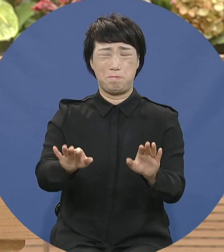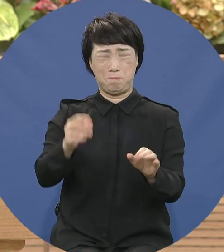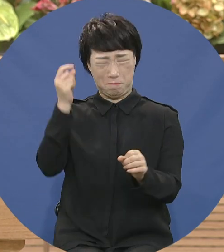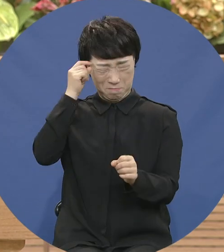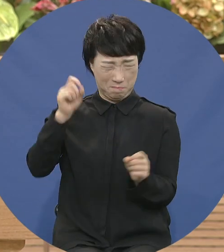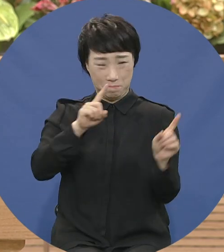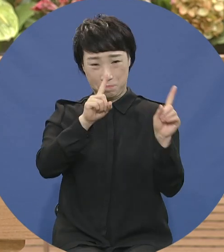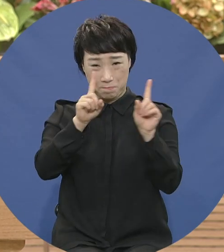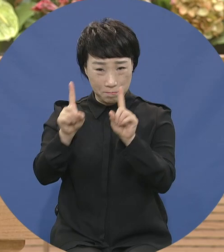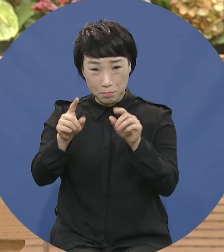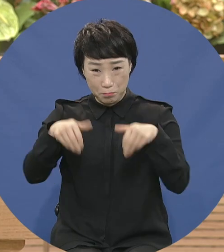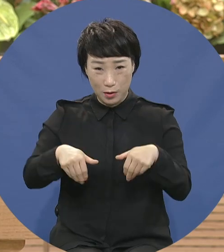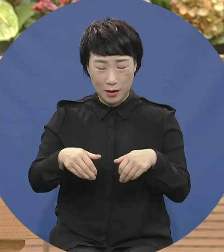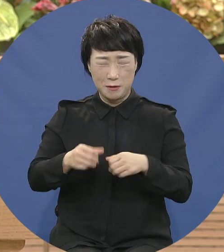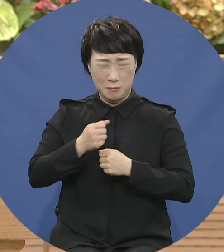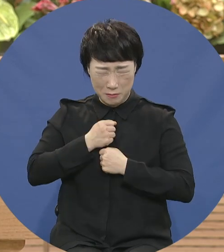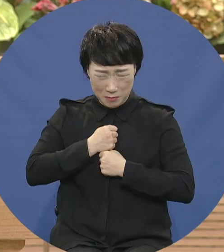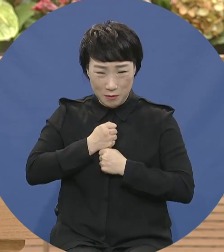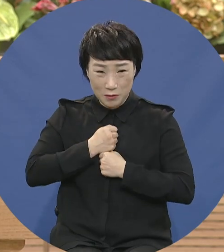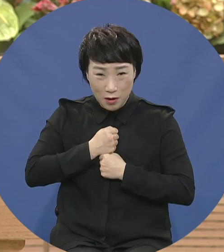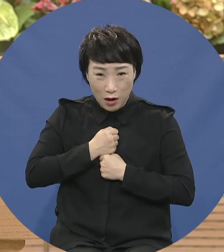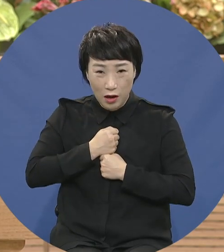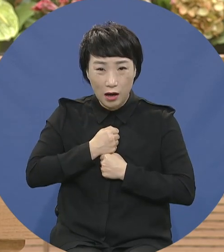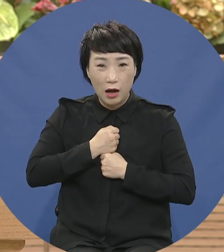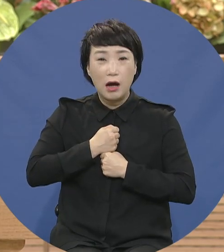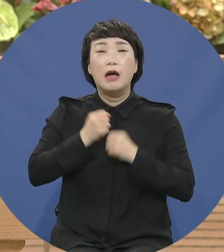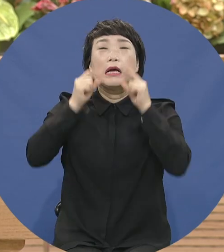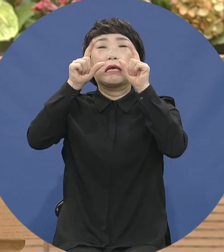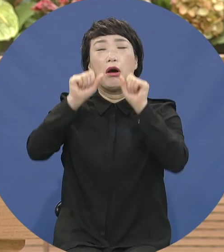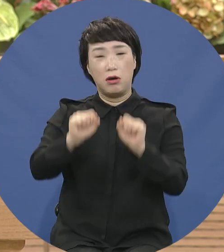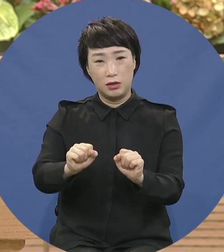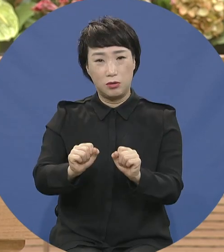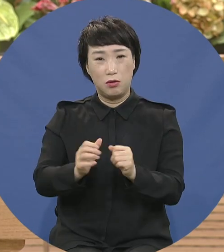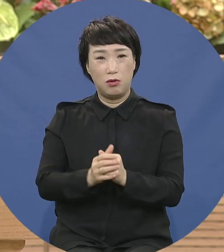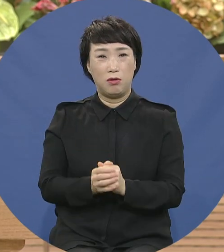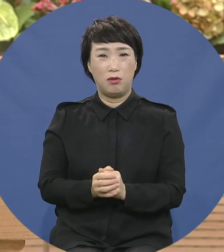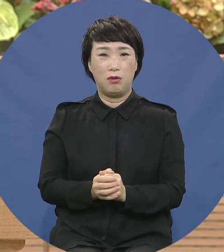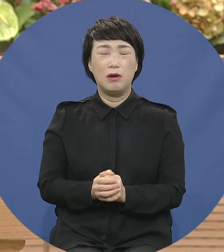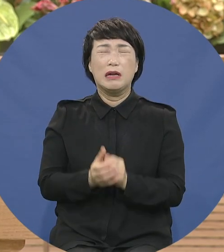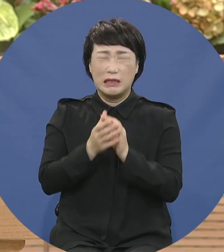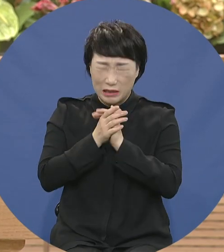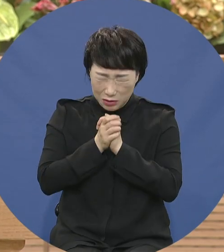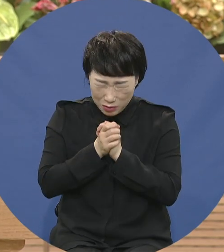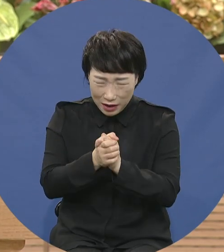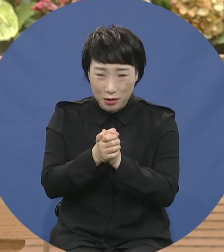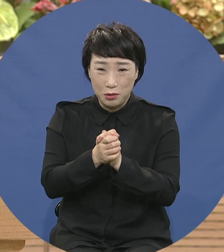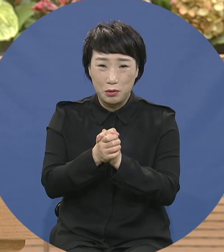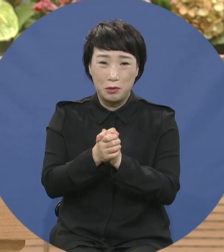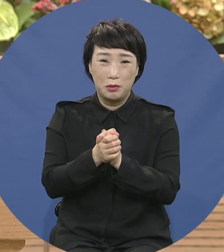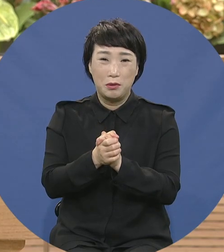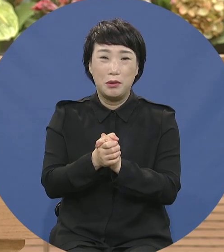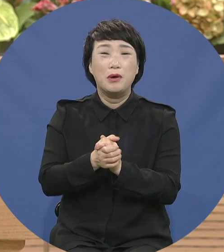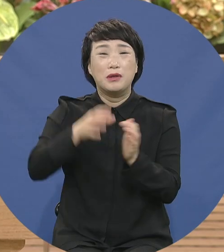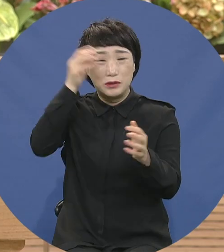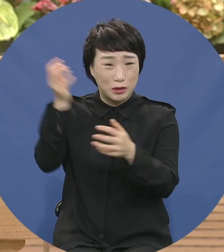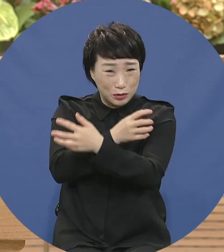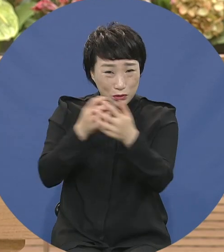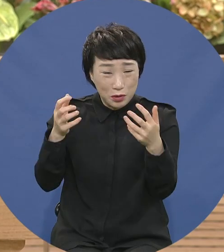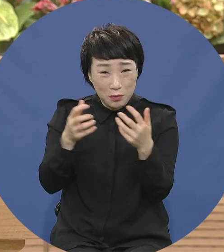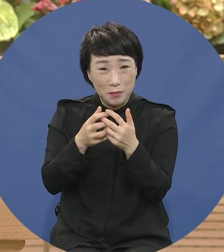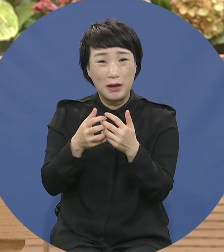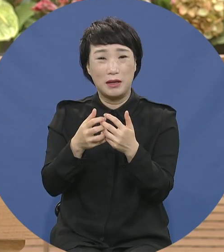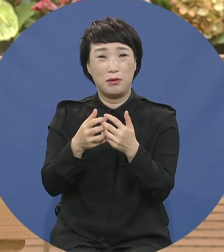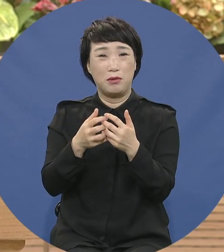차려라, 근신해라, 깨어라, 기도해라, 성령